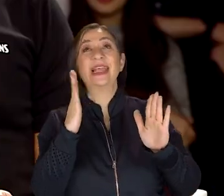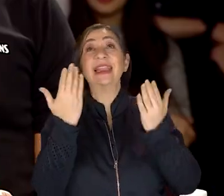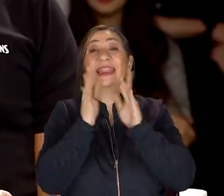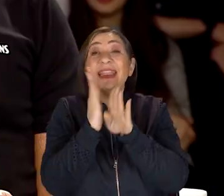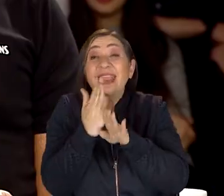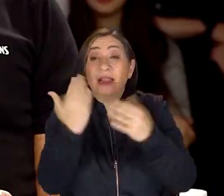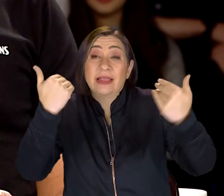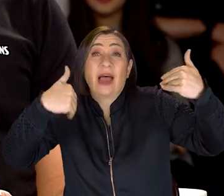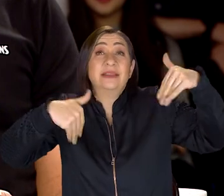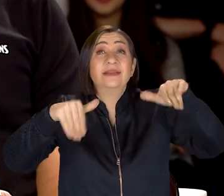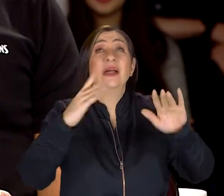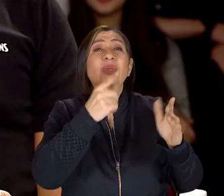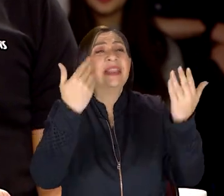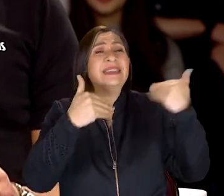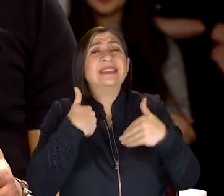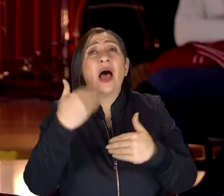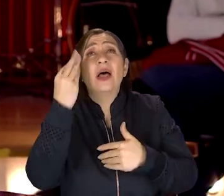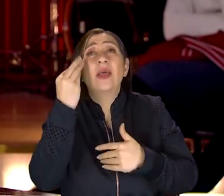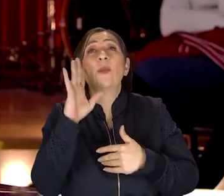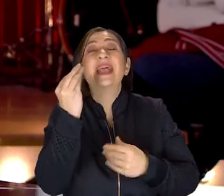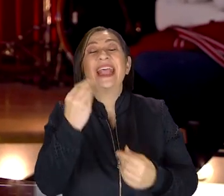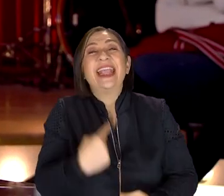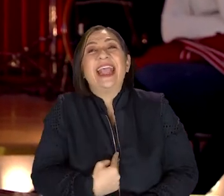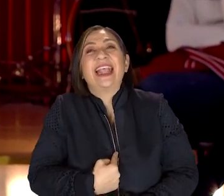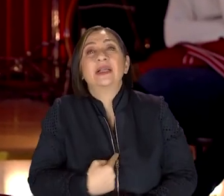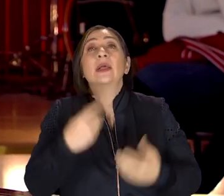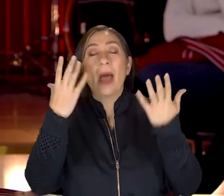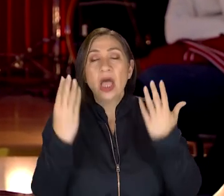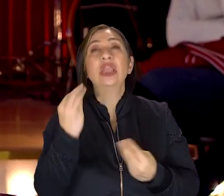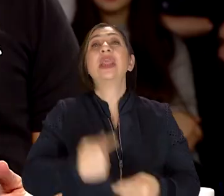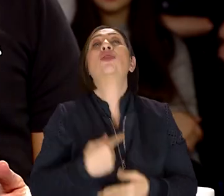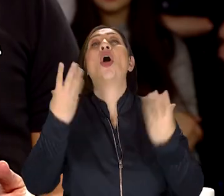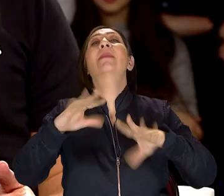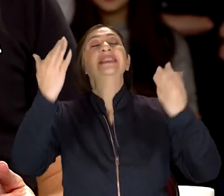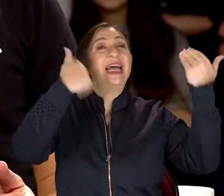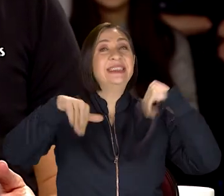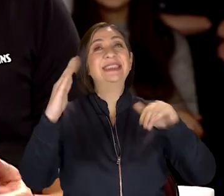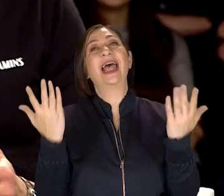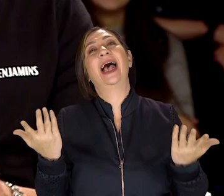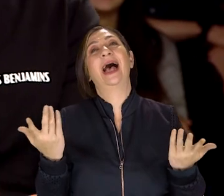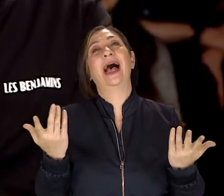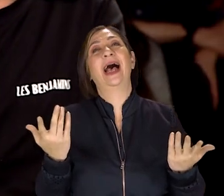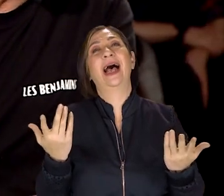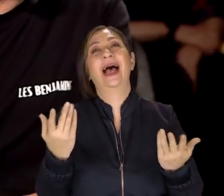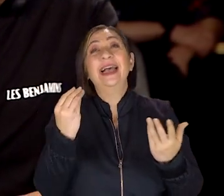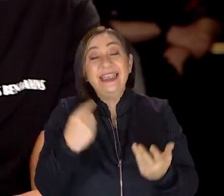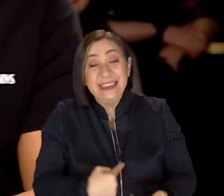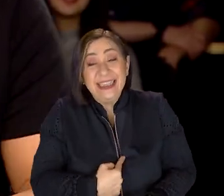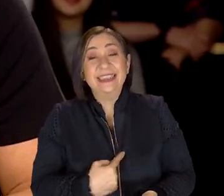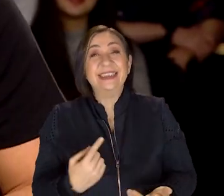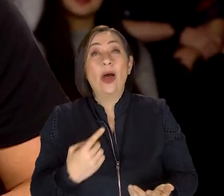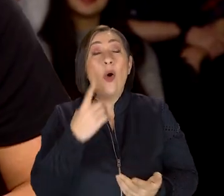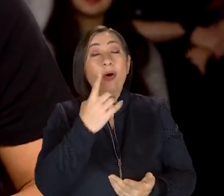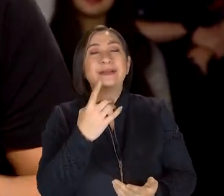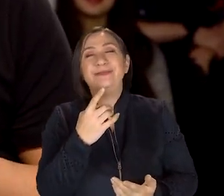dans ediyor mesela? Ben dans etmesini hiç anlamıyorum. Abi iyi niyet bunlar hep ya. Ya iyi niyet olur mu dansta ya? Ya iyi niyet ya. Ya